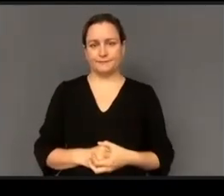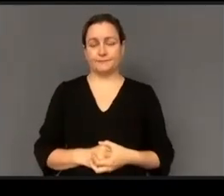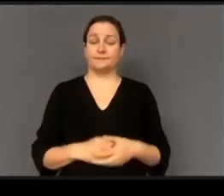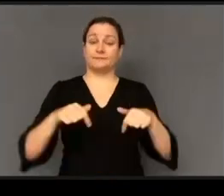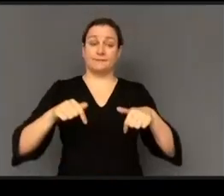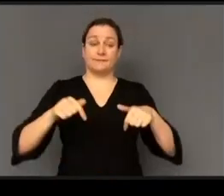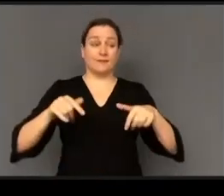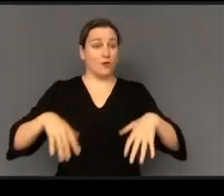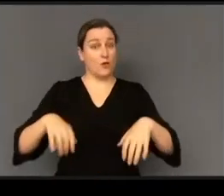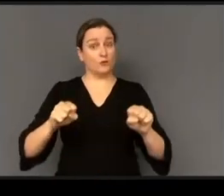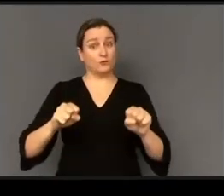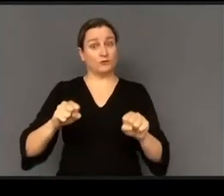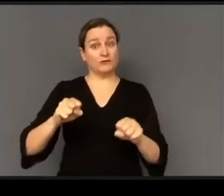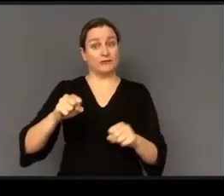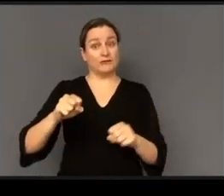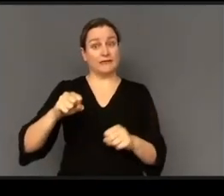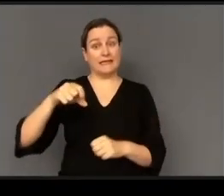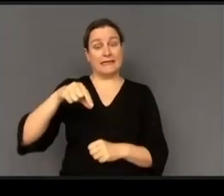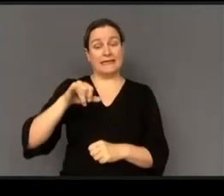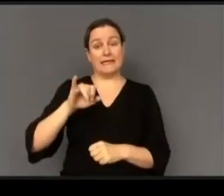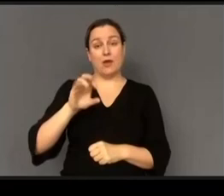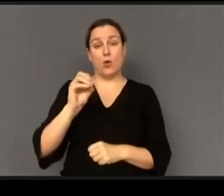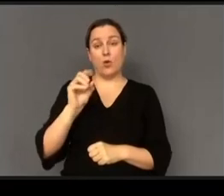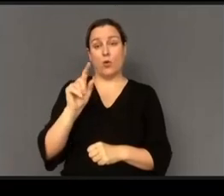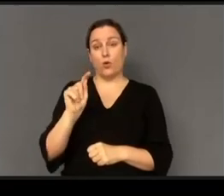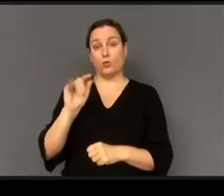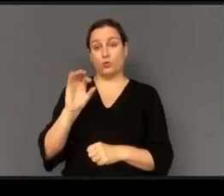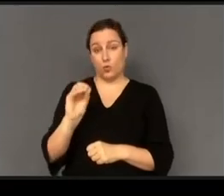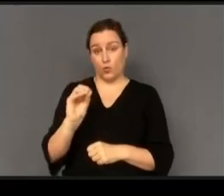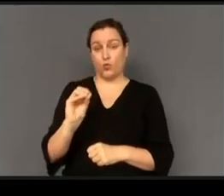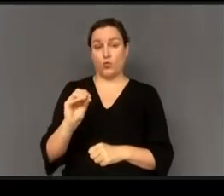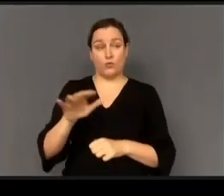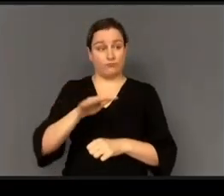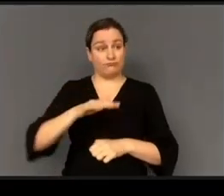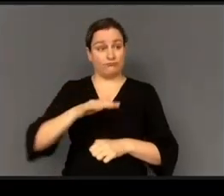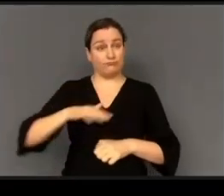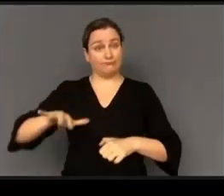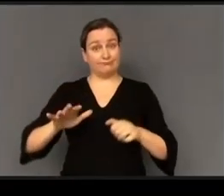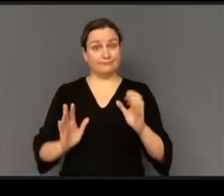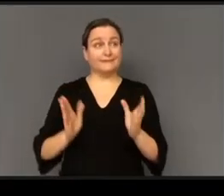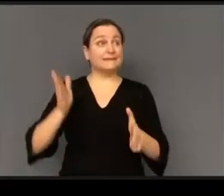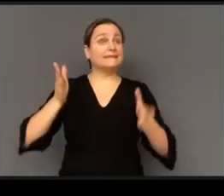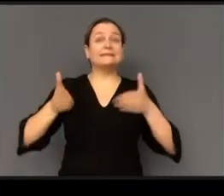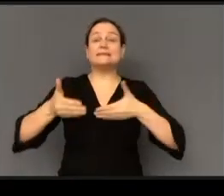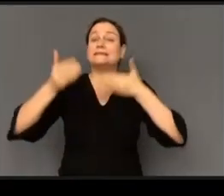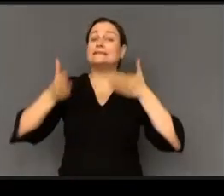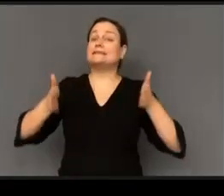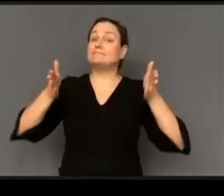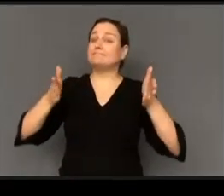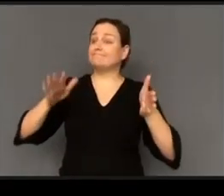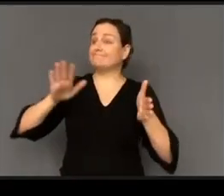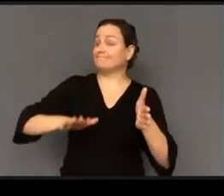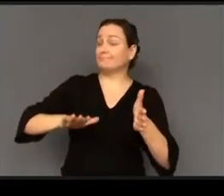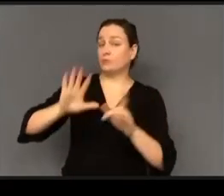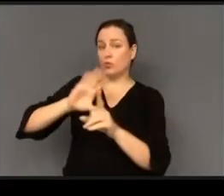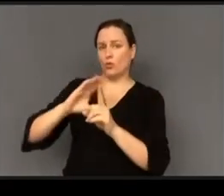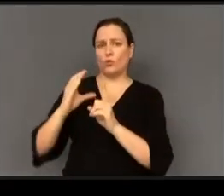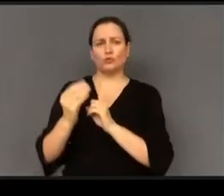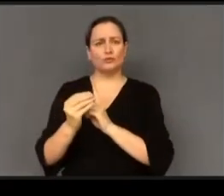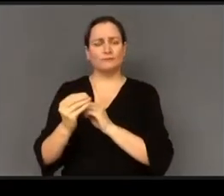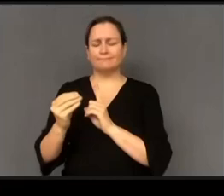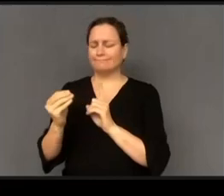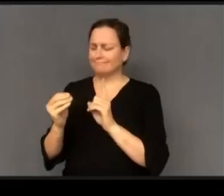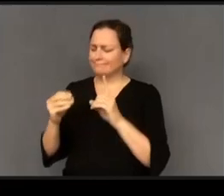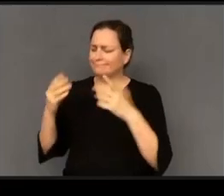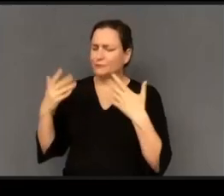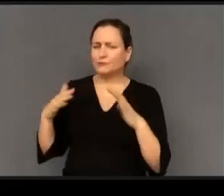كيوتو البديعه هي مدينه ذات تاريخ وتقاليد غنيه ولذا